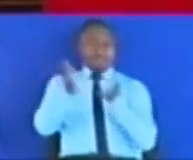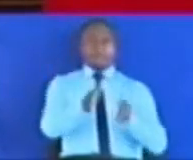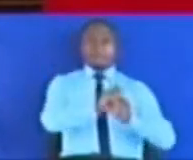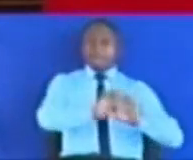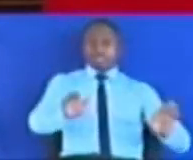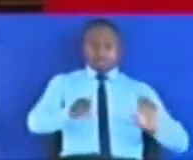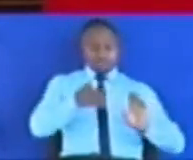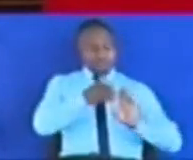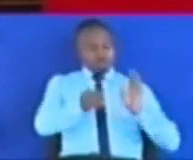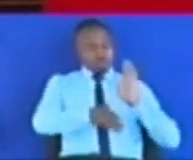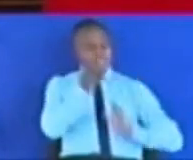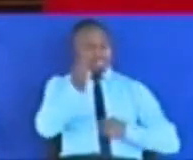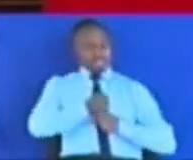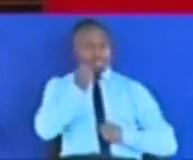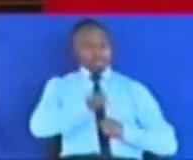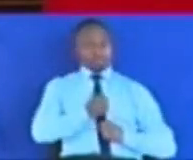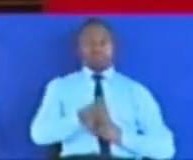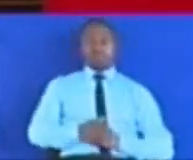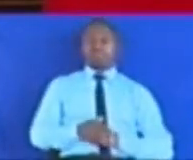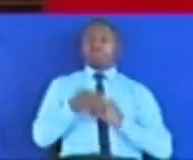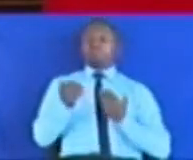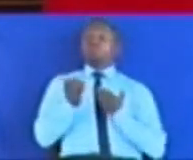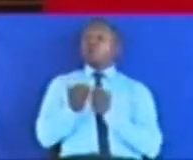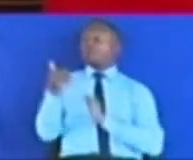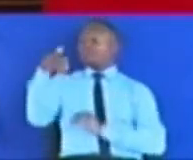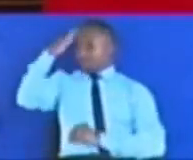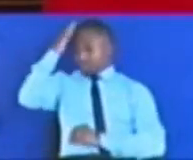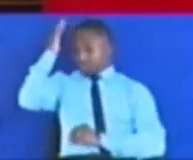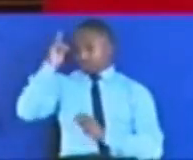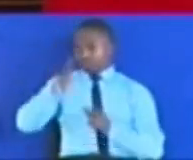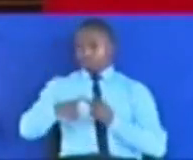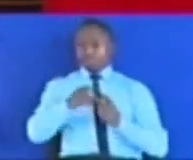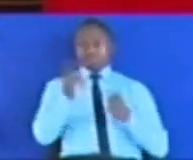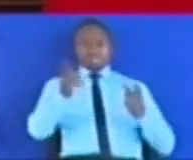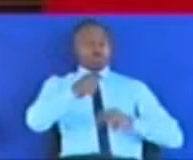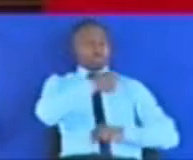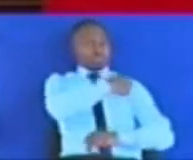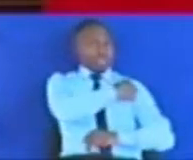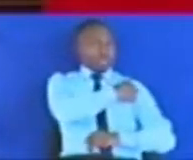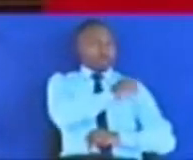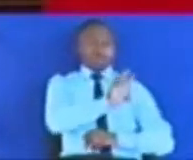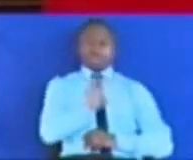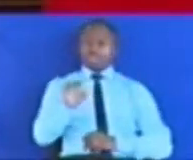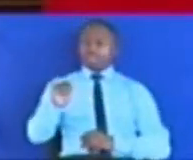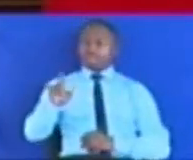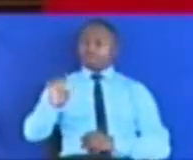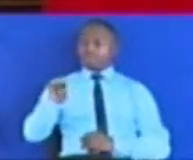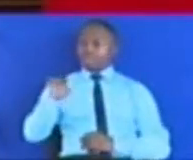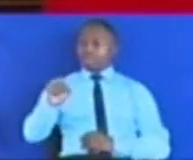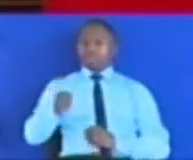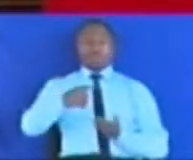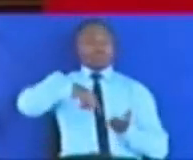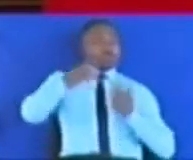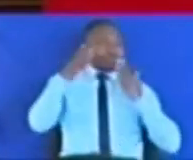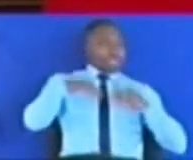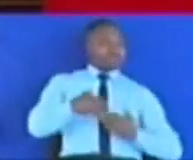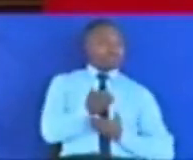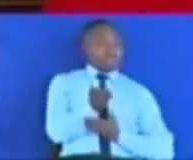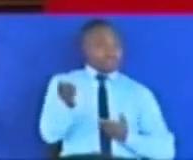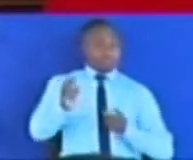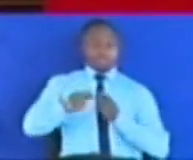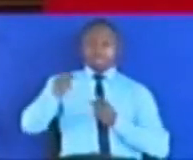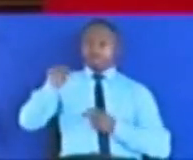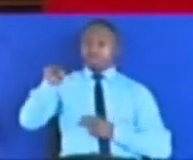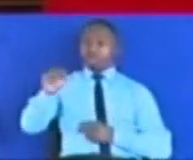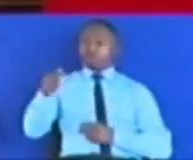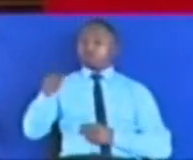iweze kufanya kazi, iweze kuwasaidia wananchi. Niombe serikali vile vile, kama ilivyo hospitali ya wilaya ya Ilemela, kama vile vituo vya afya cha